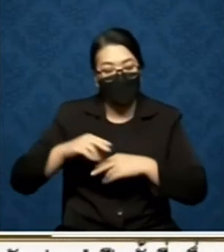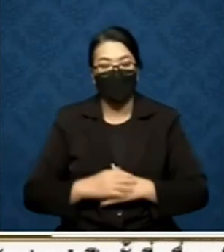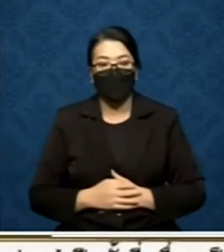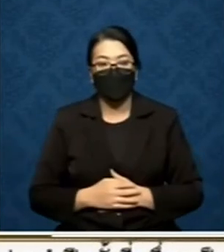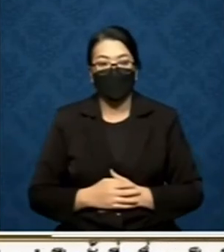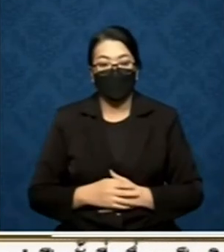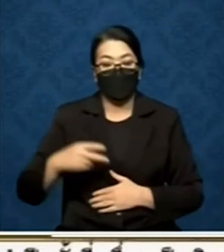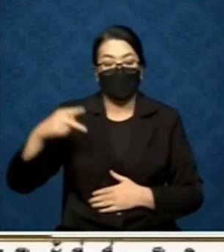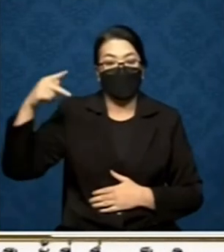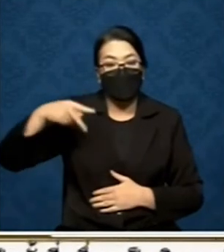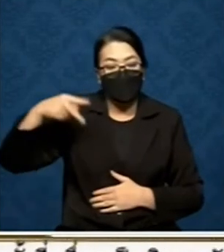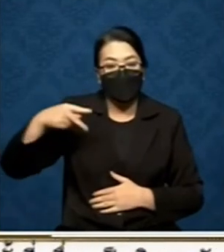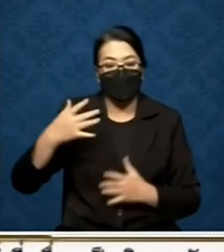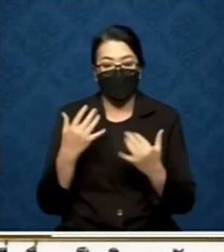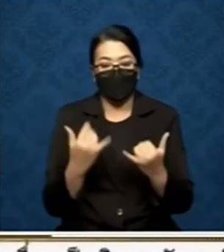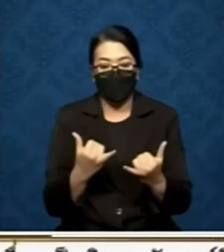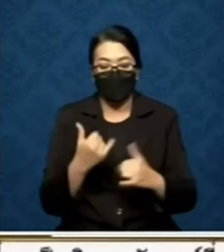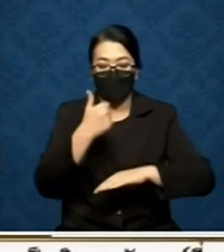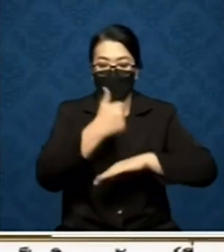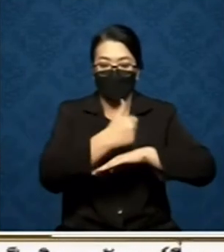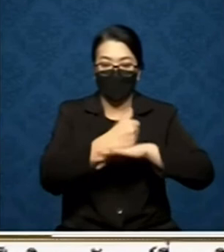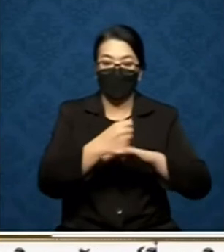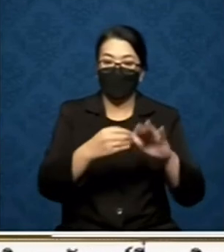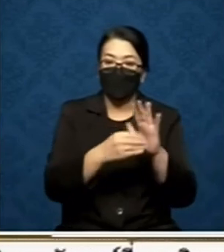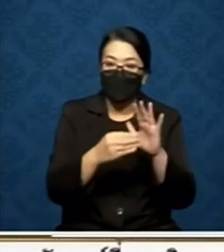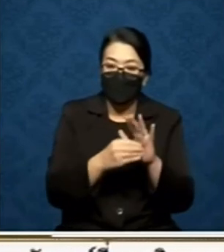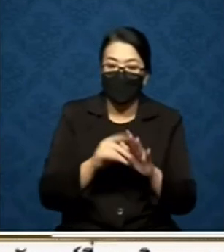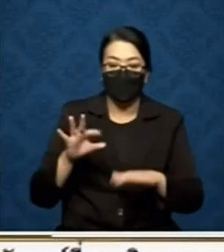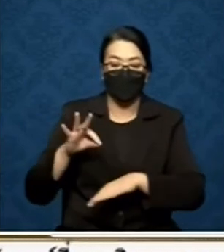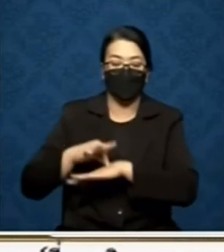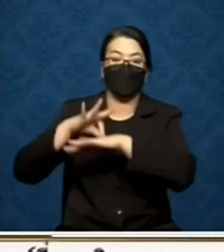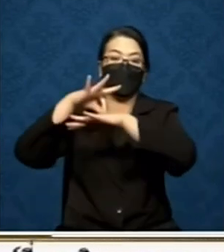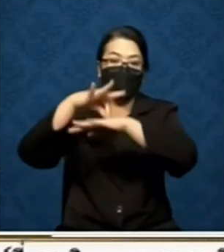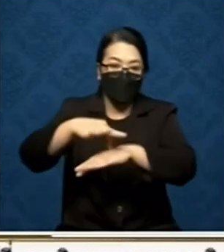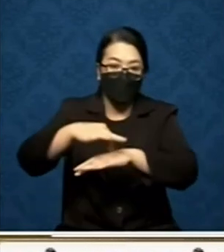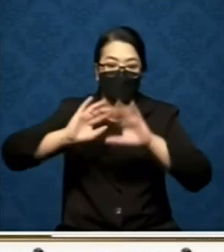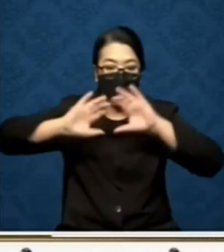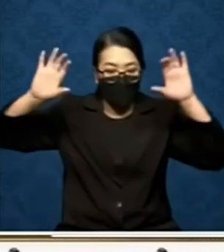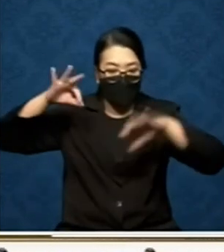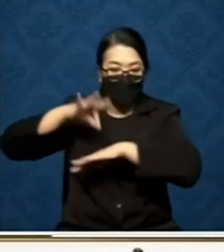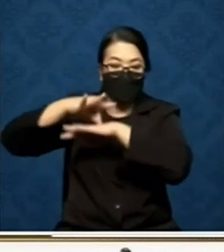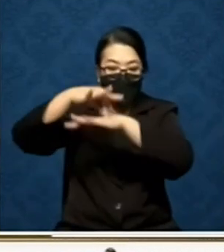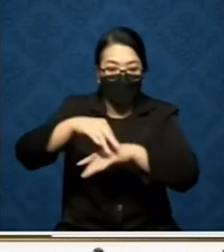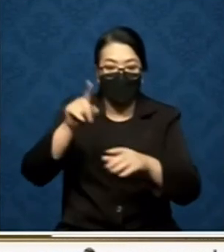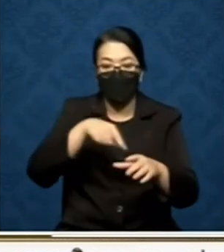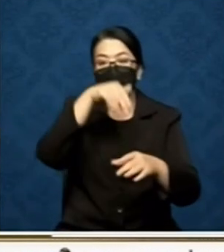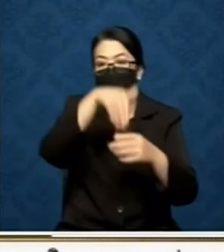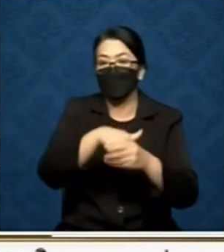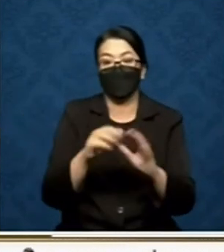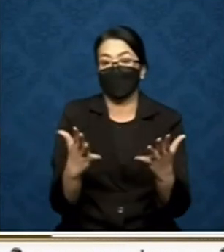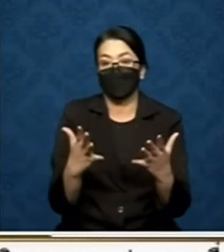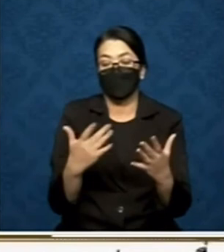พิเศษปัจจุบันผู้ว่ากทมมาจากการแต่งตั้งจากรัฐบาลยุครัฐประหาร